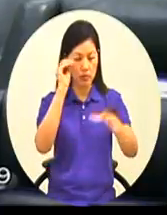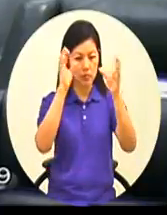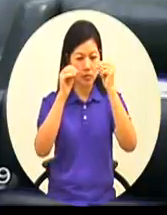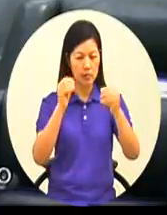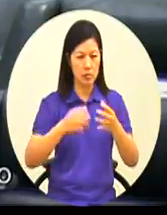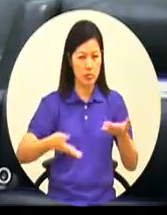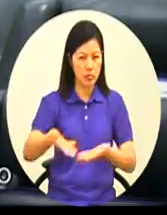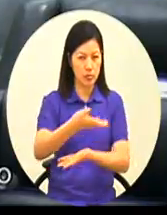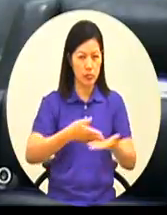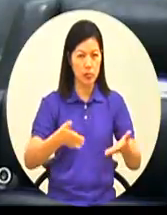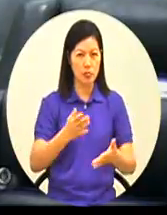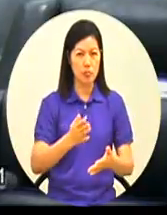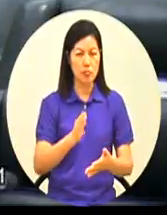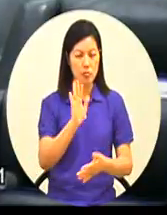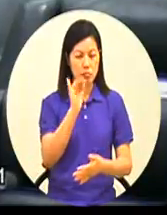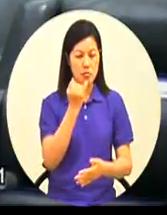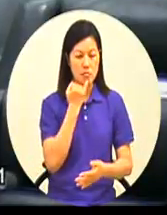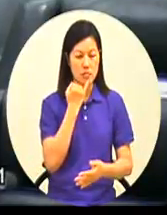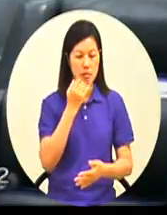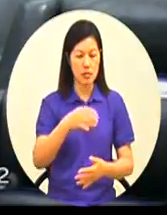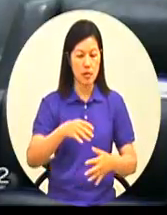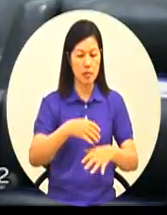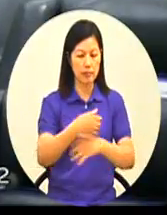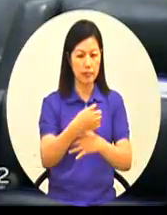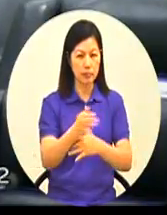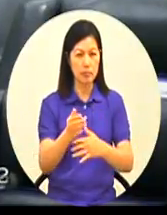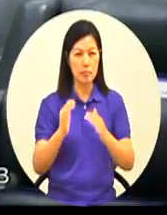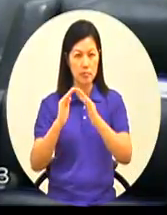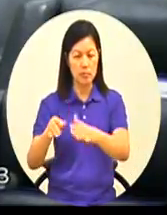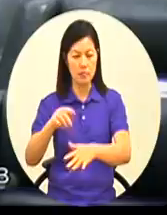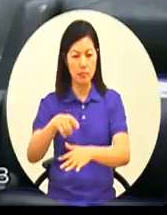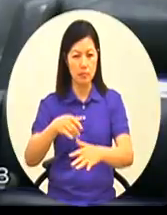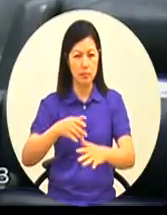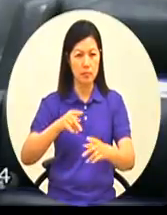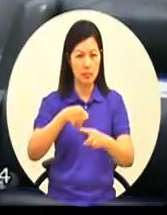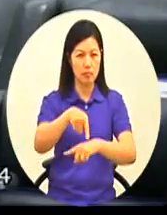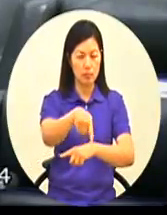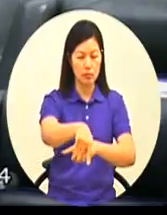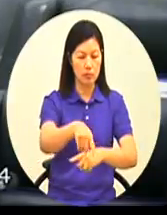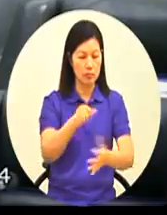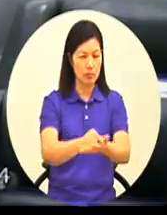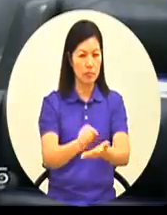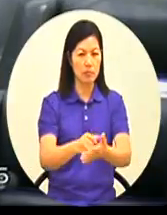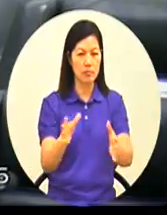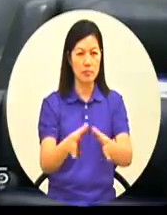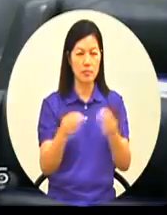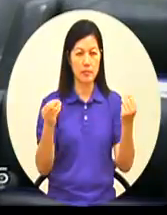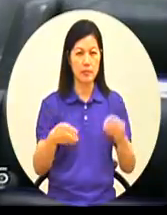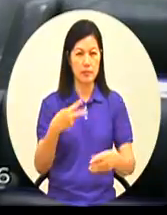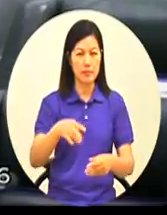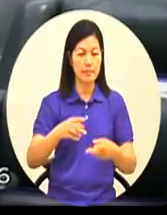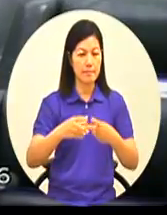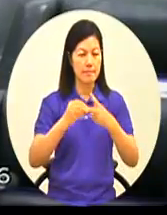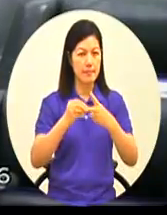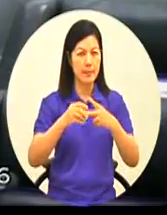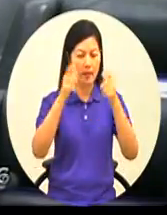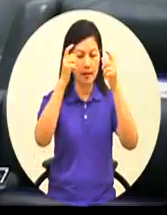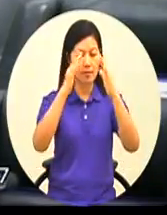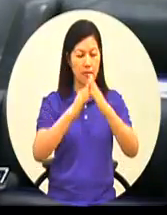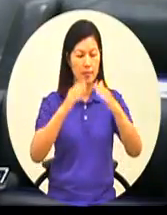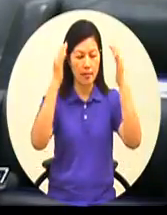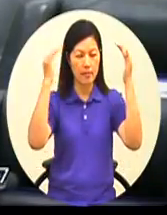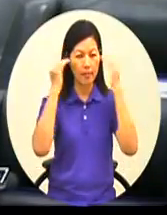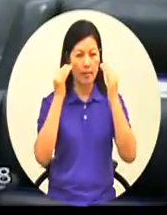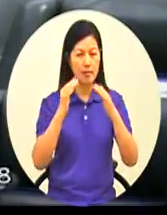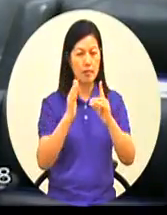流通的，也就是说他不用到不同的城市去登记。那第二个呢，我也看到我们高雄市在我们的男子户